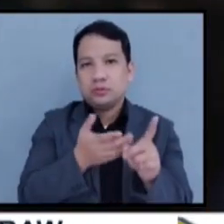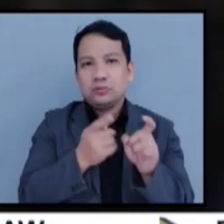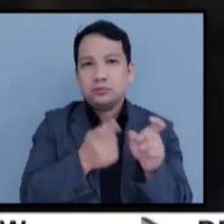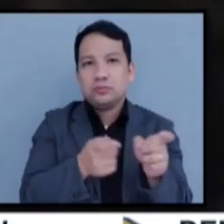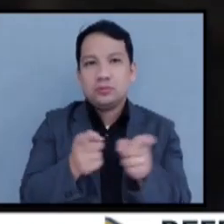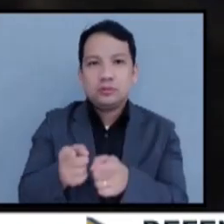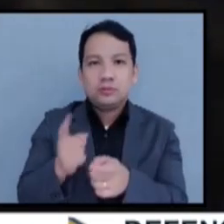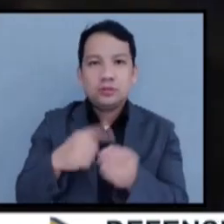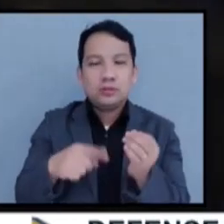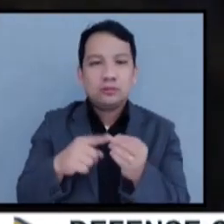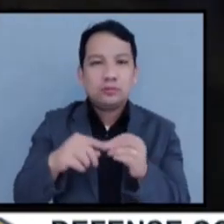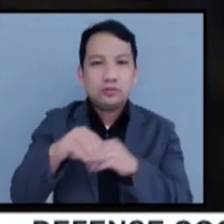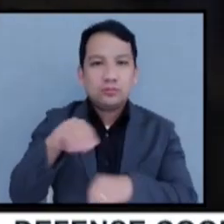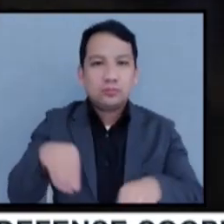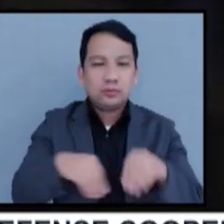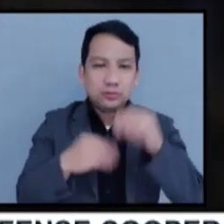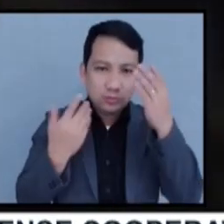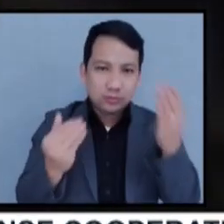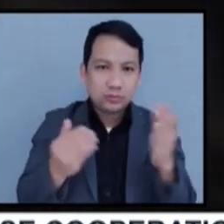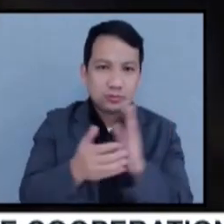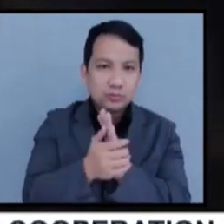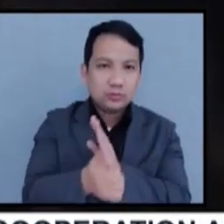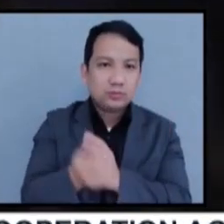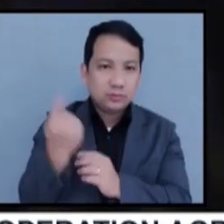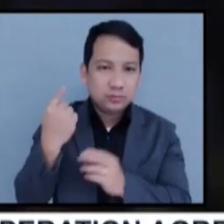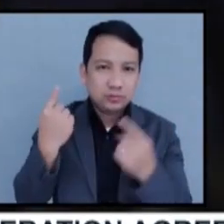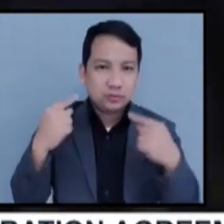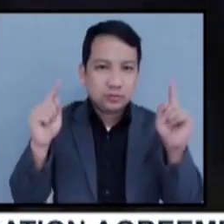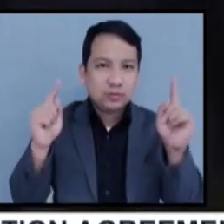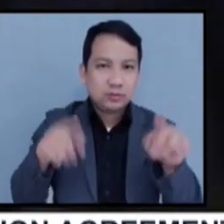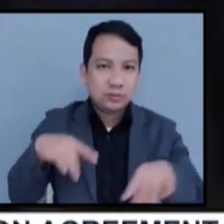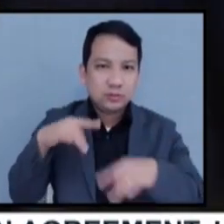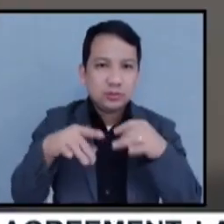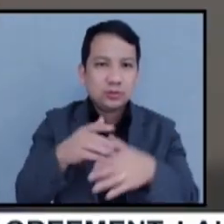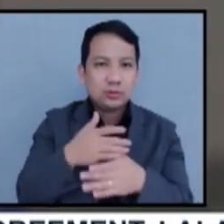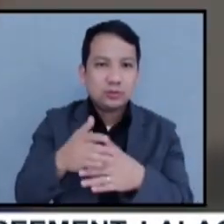sukli at pagkilala sa kanyang makasaysayang kontribusyon para sa Pilipinas.